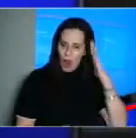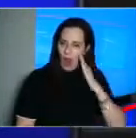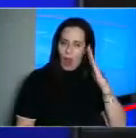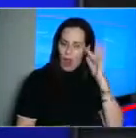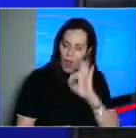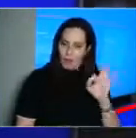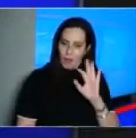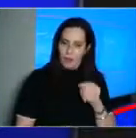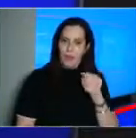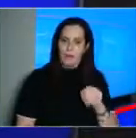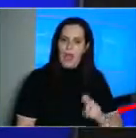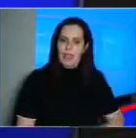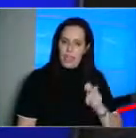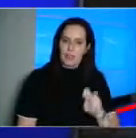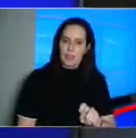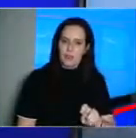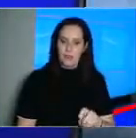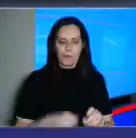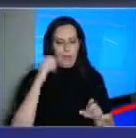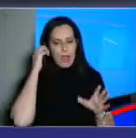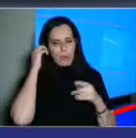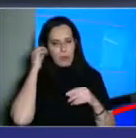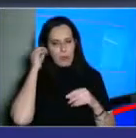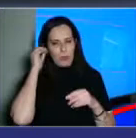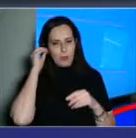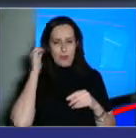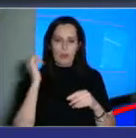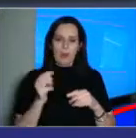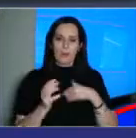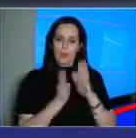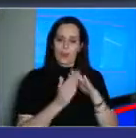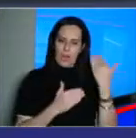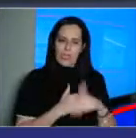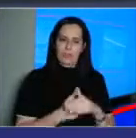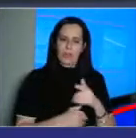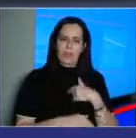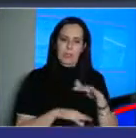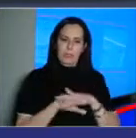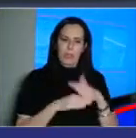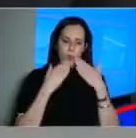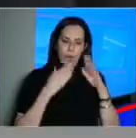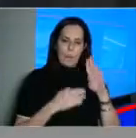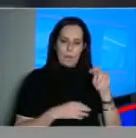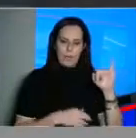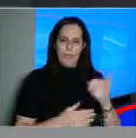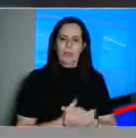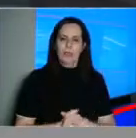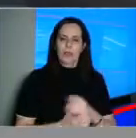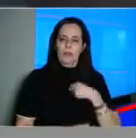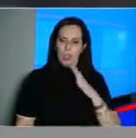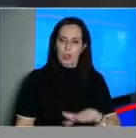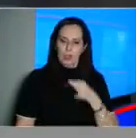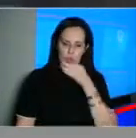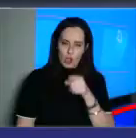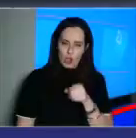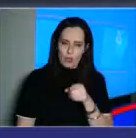והילדים שלהם והנכדים שלהם. אז בוא נדבר רגע, כי אני מבקשים לי לסיים, אני מתנצל, תודה לדוקטור בני נוריאלי, אבל אני כן רוצה